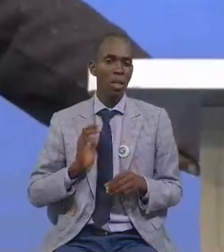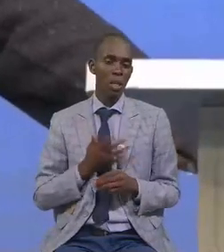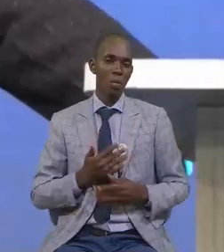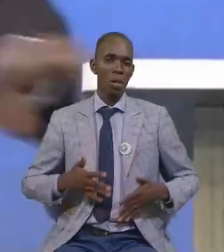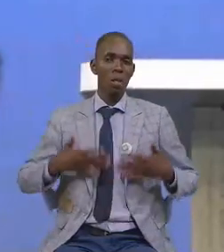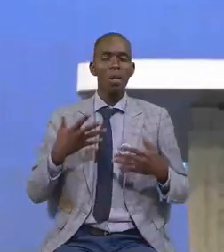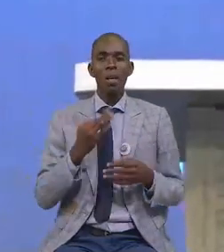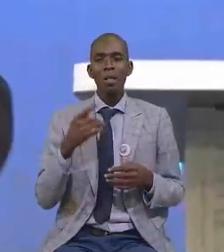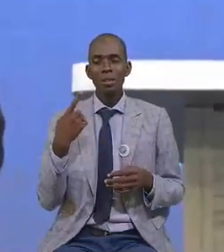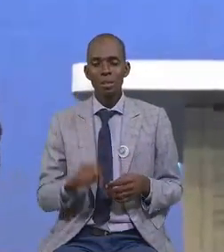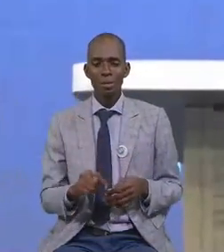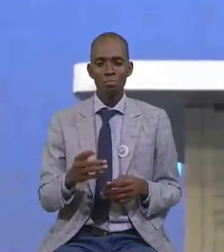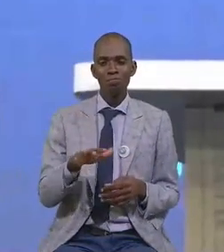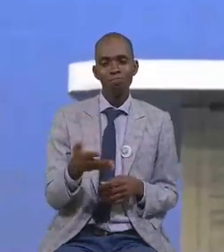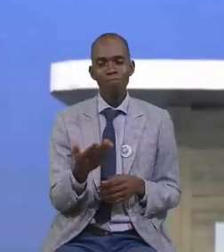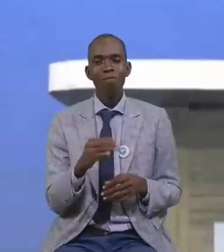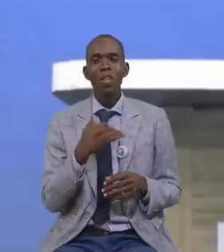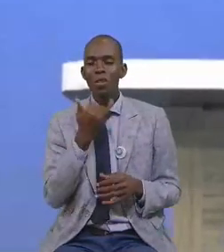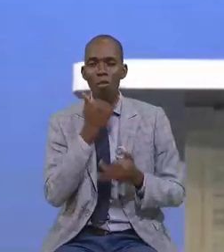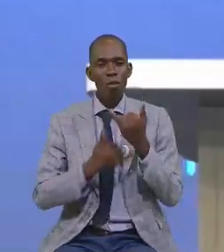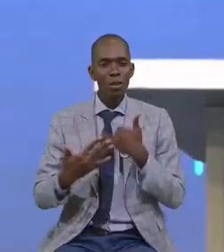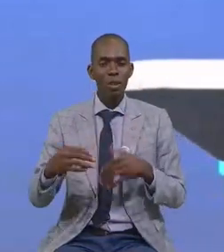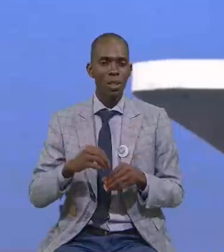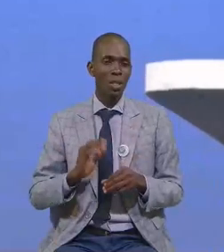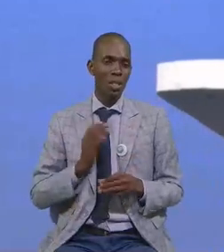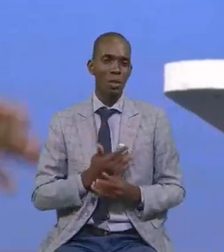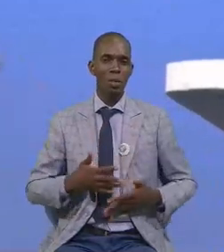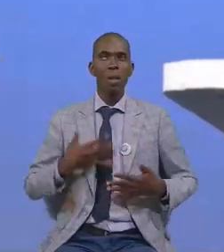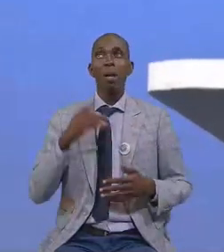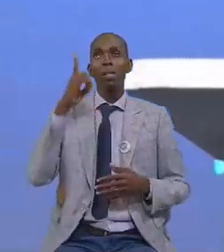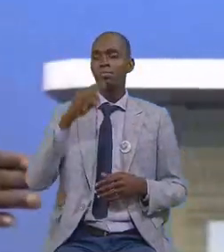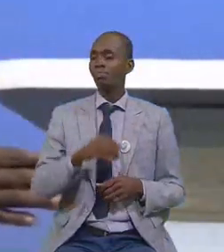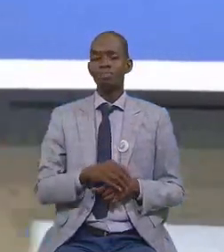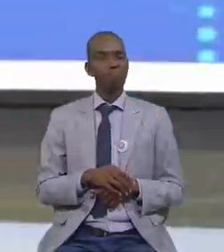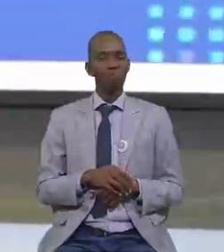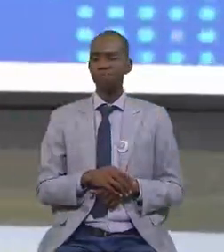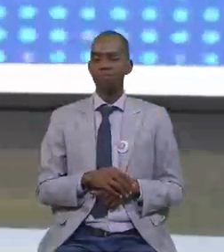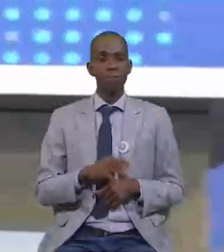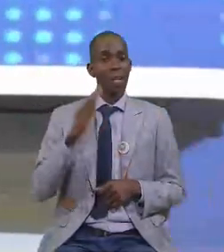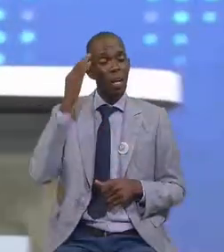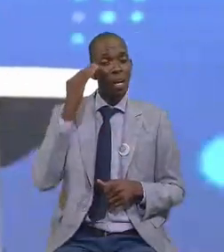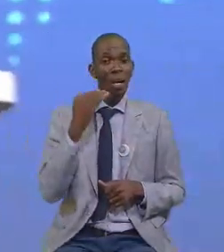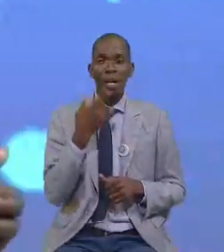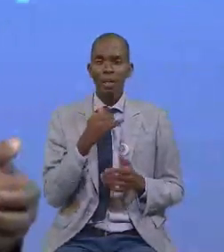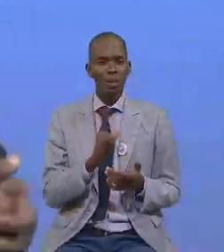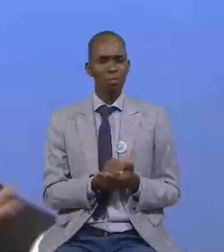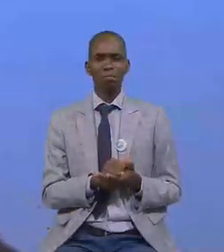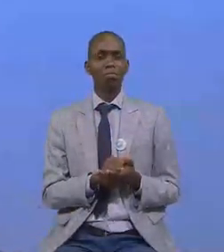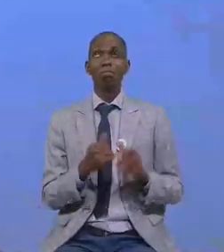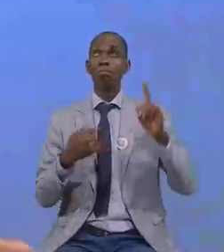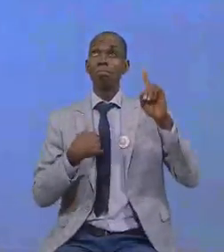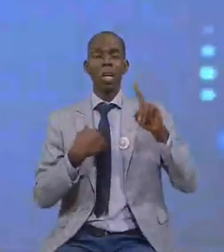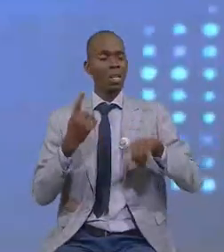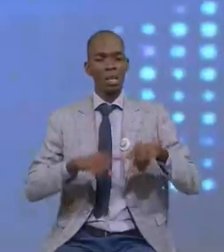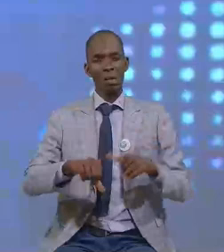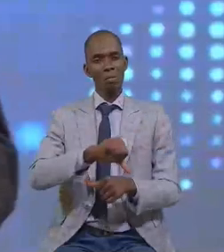la pollution et la perversion dans notre vie. Il secoue la tête et dit, « Je ne peux pas communier avec